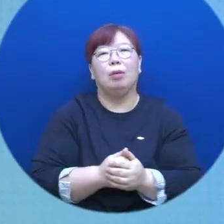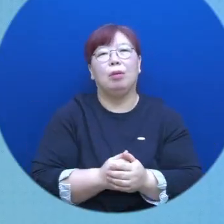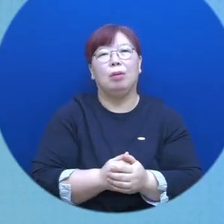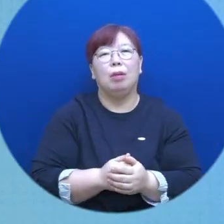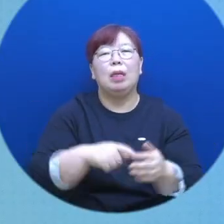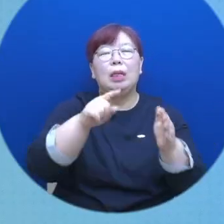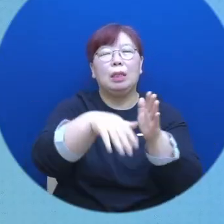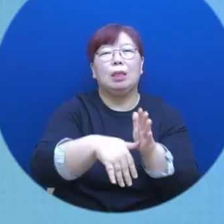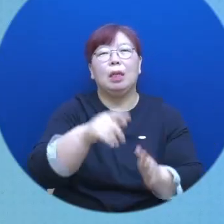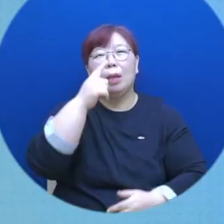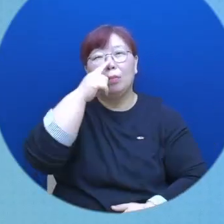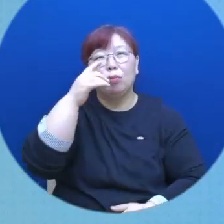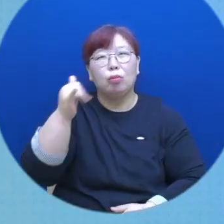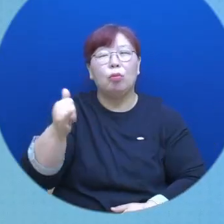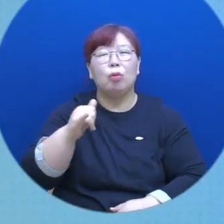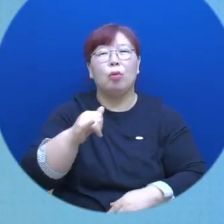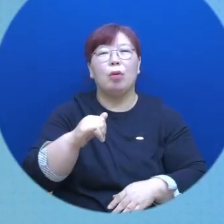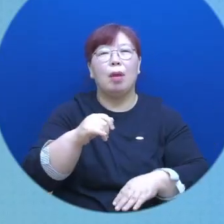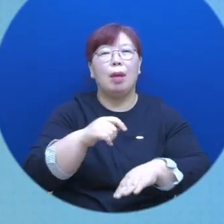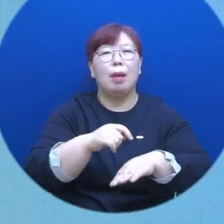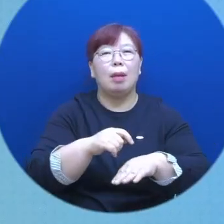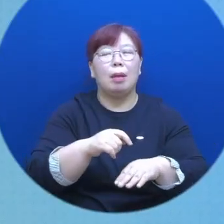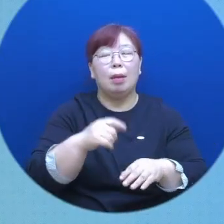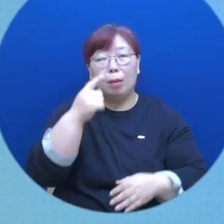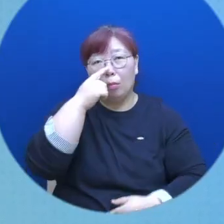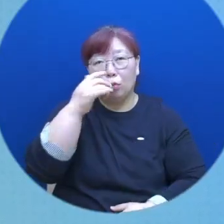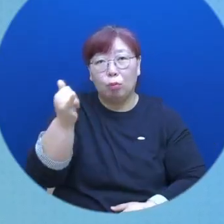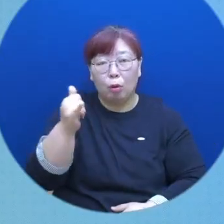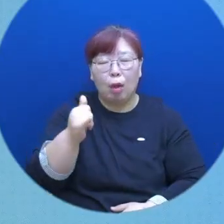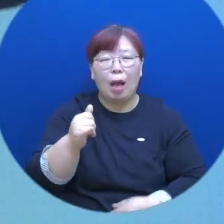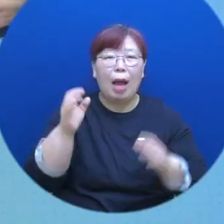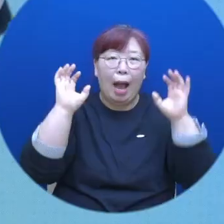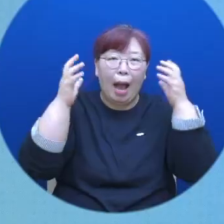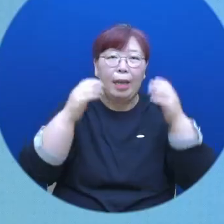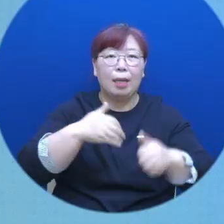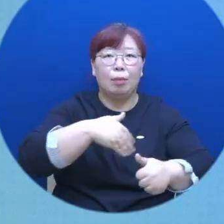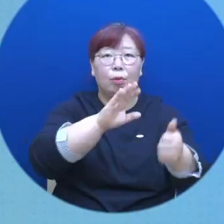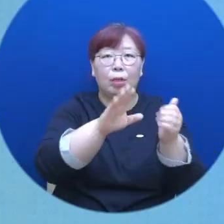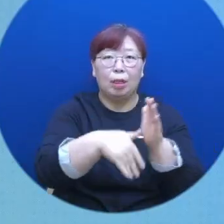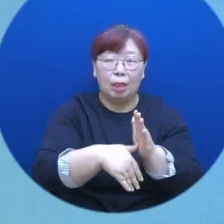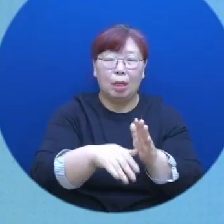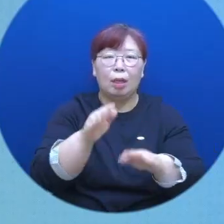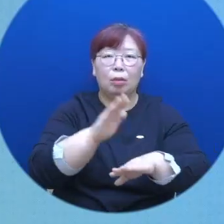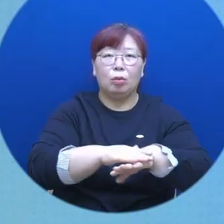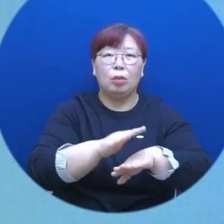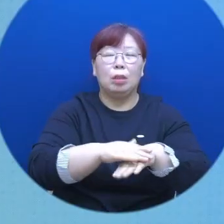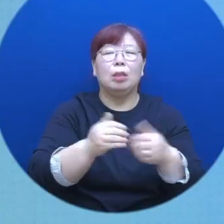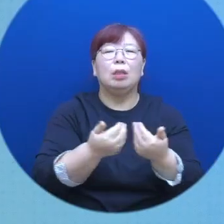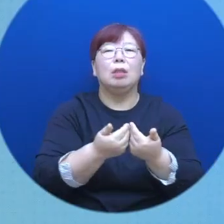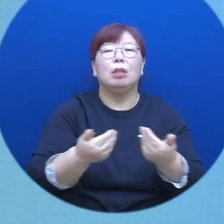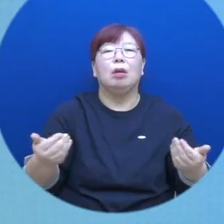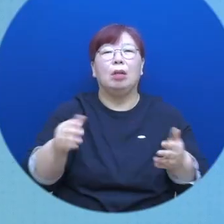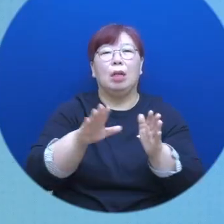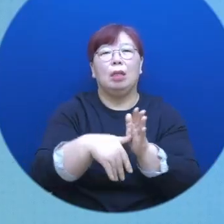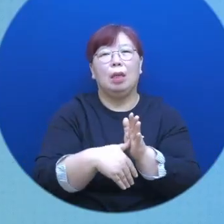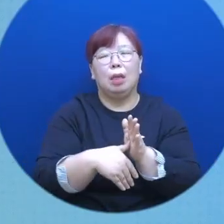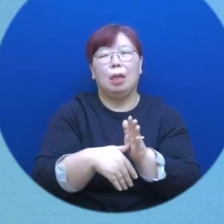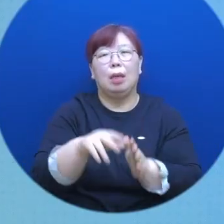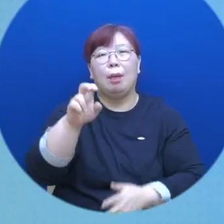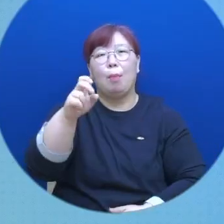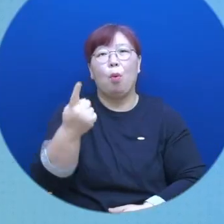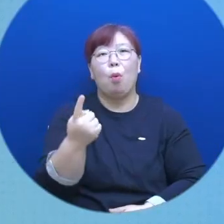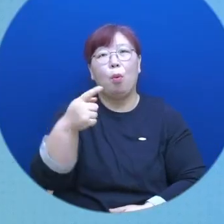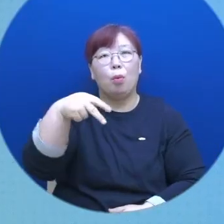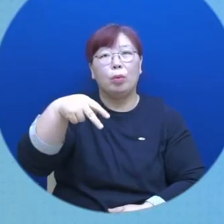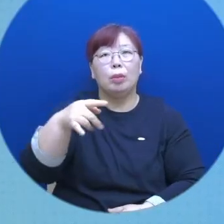부모의 손을 떠났다, 그 말이죠. 여러분, 부모의 손을 떠났을 때 모세의 아버지